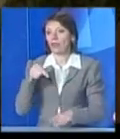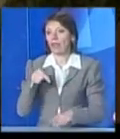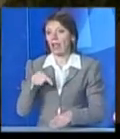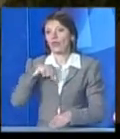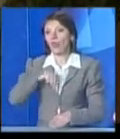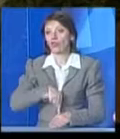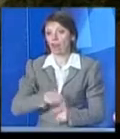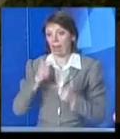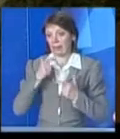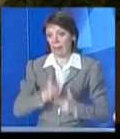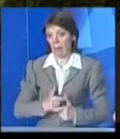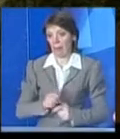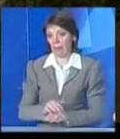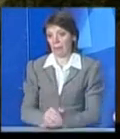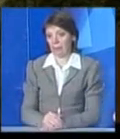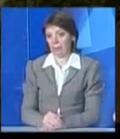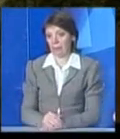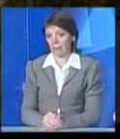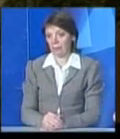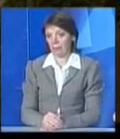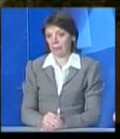жива, серце живе.